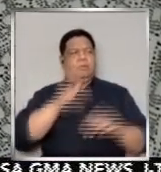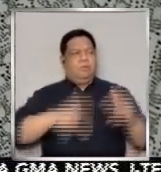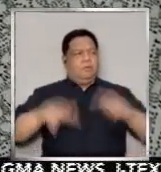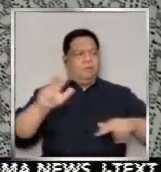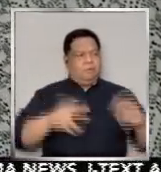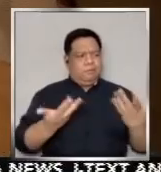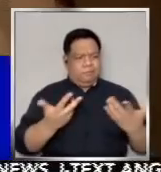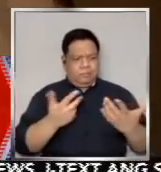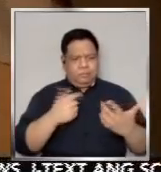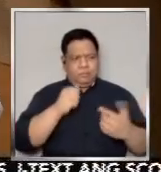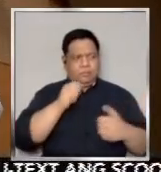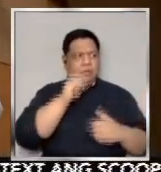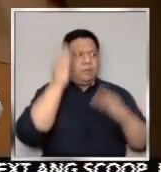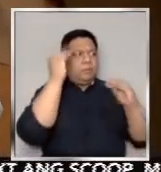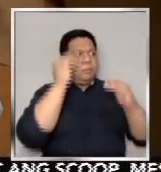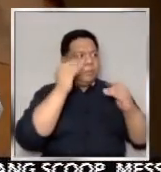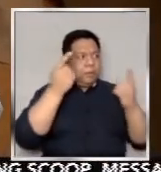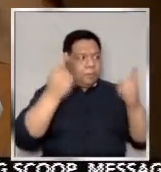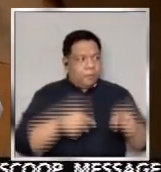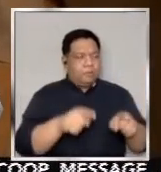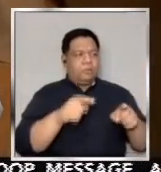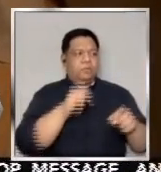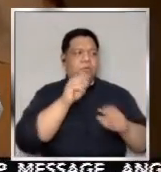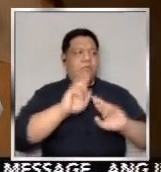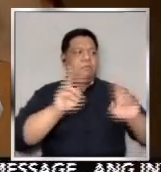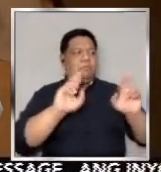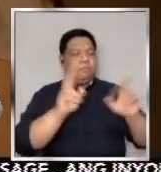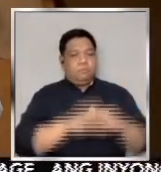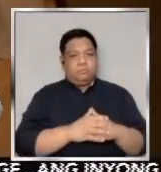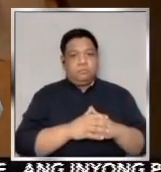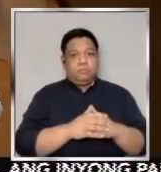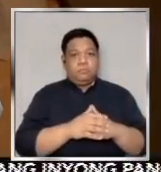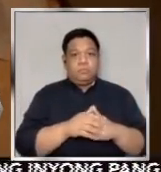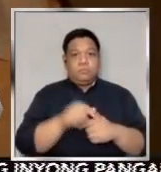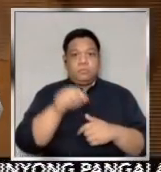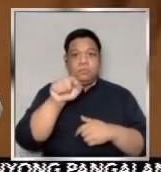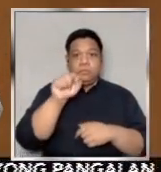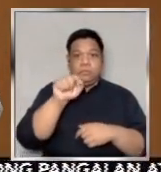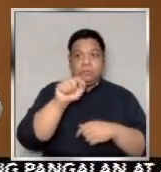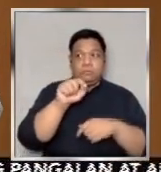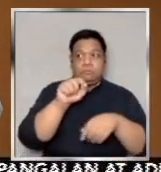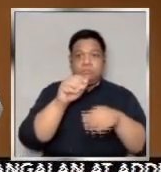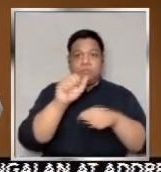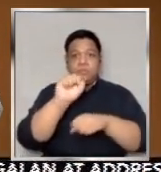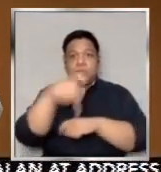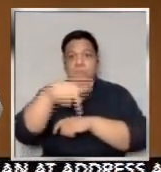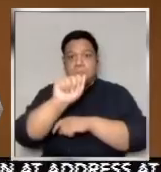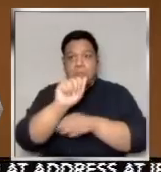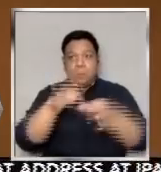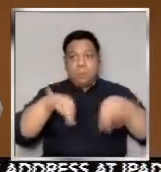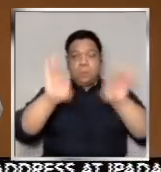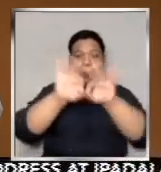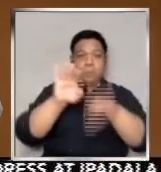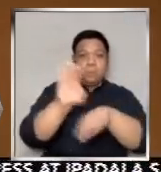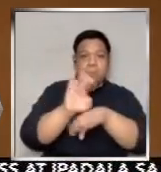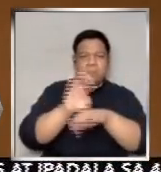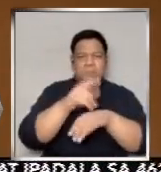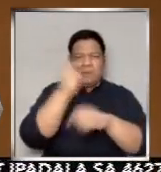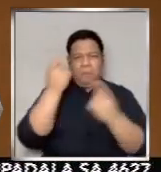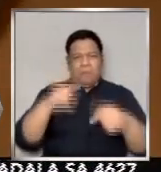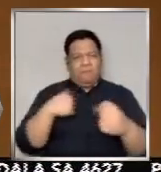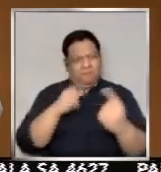kami handa. Dahil hindi tinuturing na essential business at may direct contact sa customer o di masusunod ng physical distancing sa